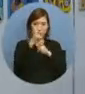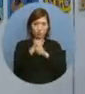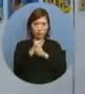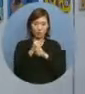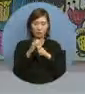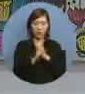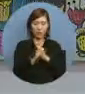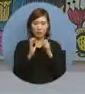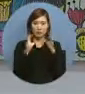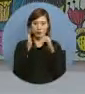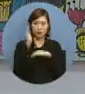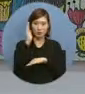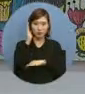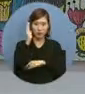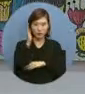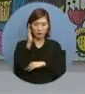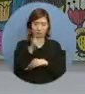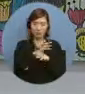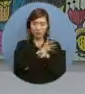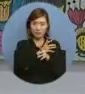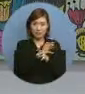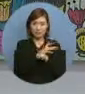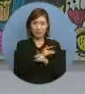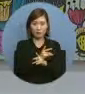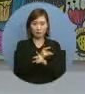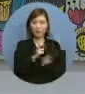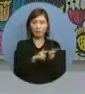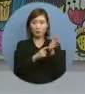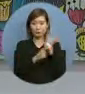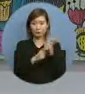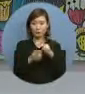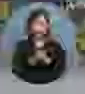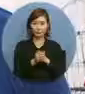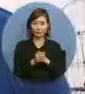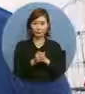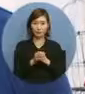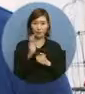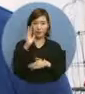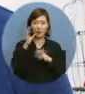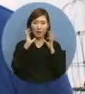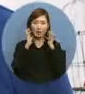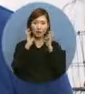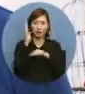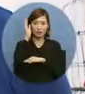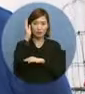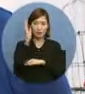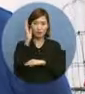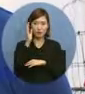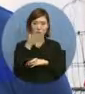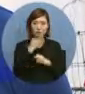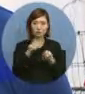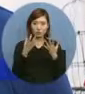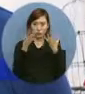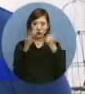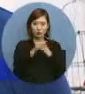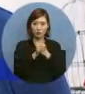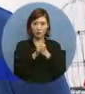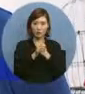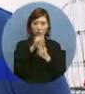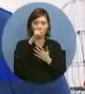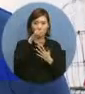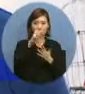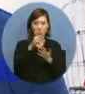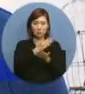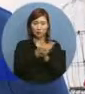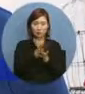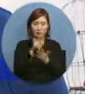속 이야기들을 익살스럽게 표현했습니다. 향후 있을 동화축제의 컨텐츠를 미리